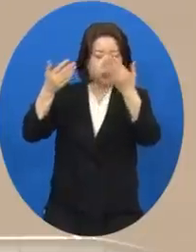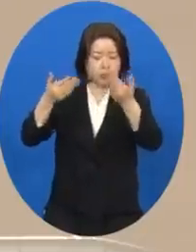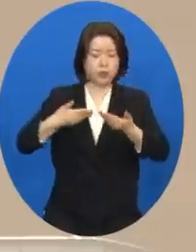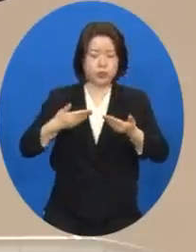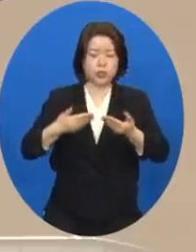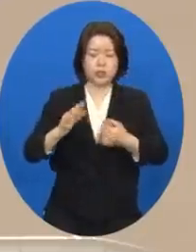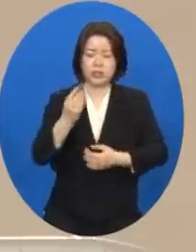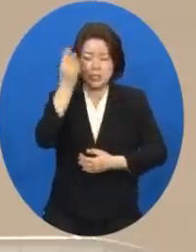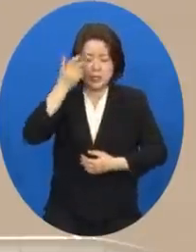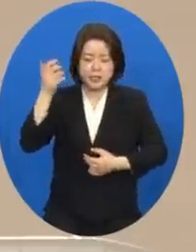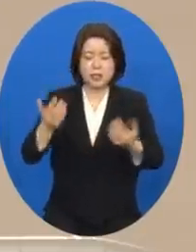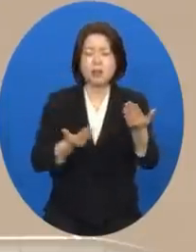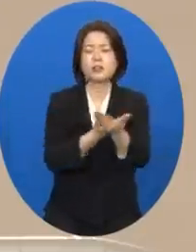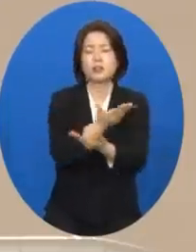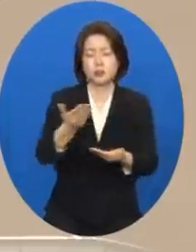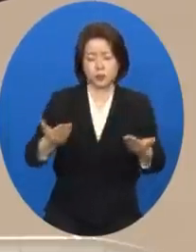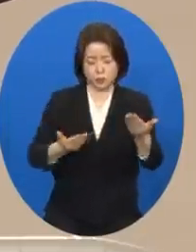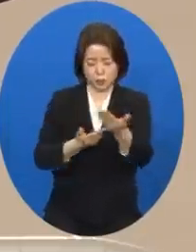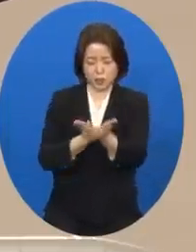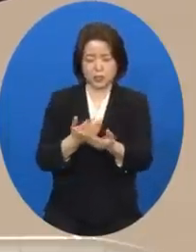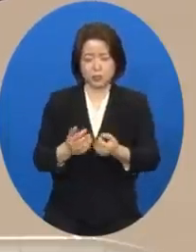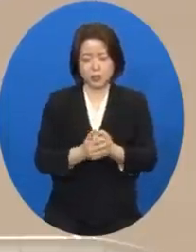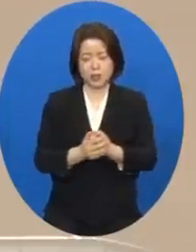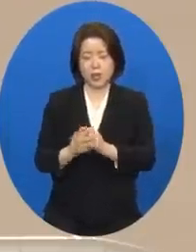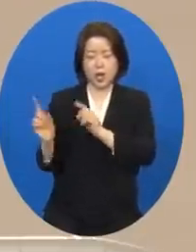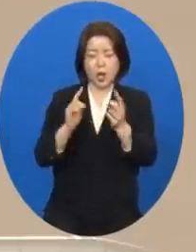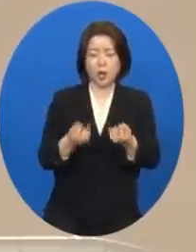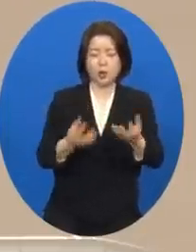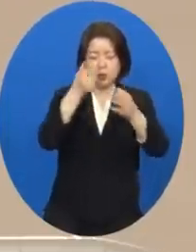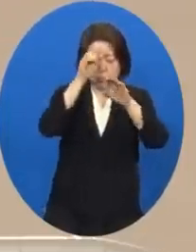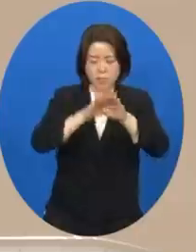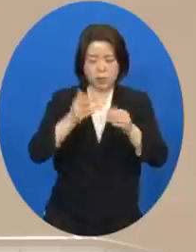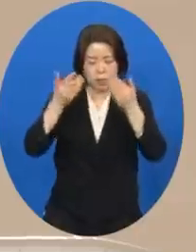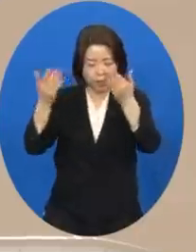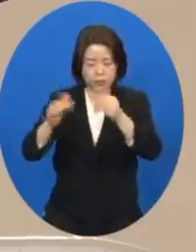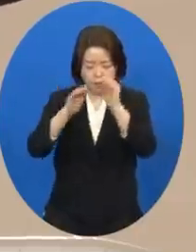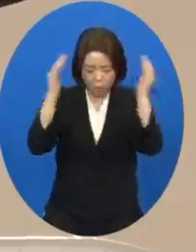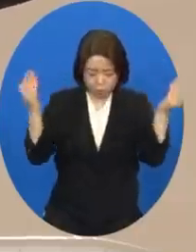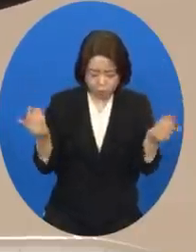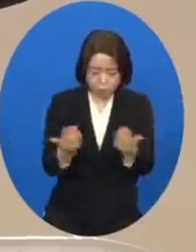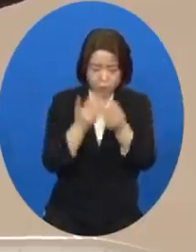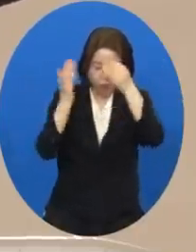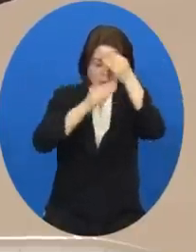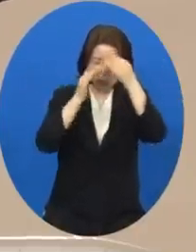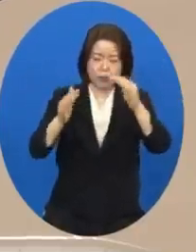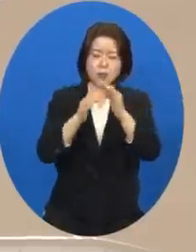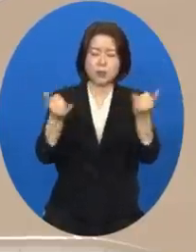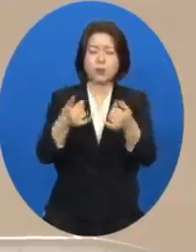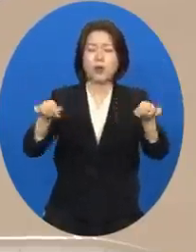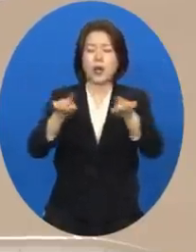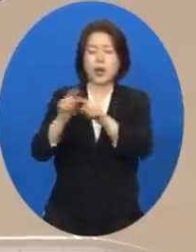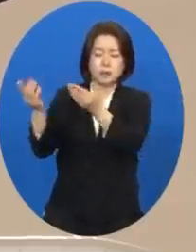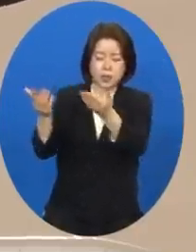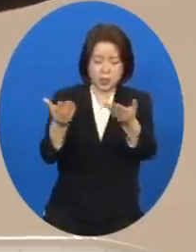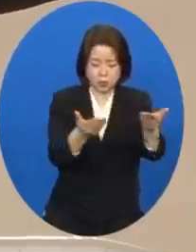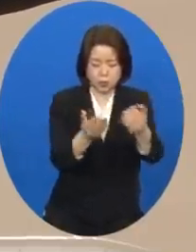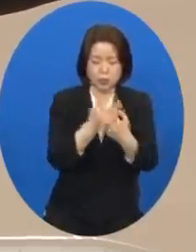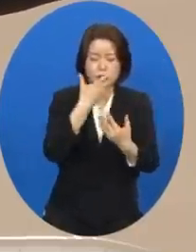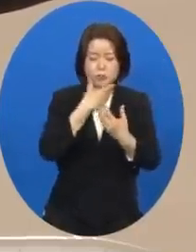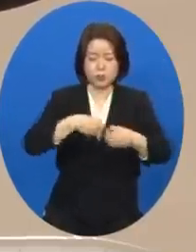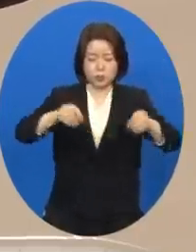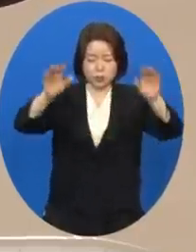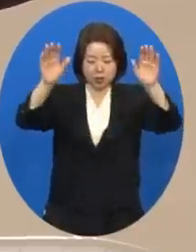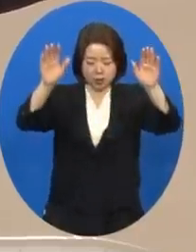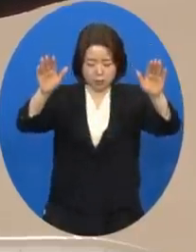성령의 교통 하시니 부활절 예배를 드리는 모든 성도들과 함께 하시기를 축원